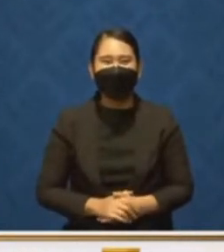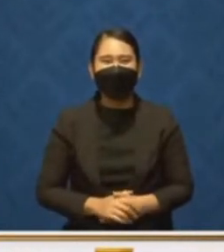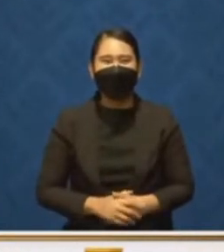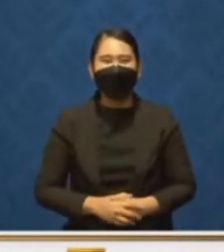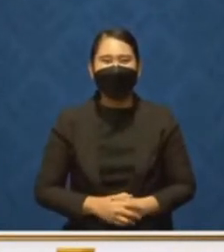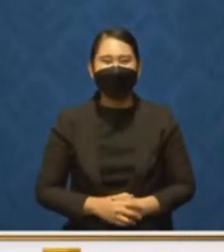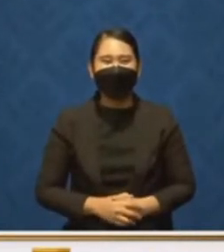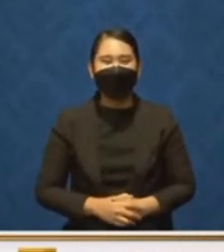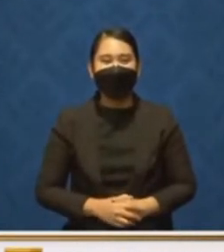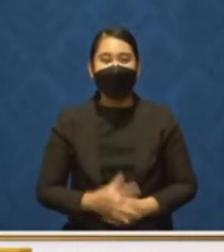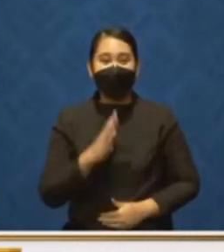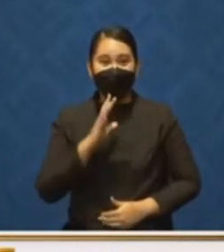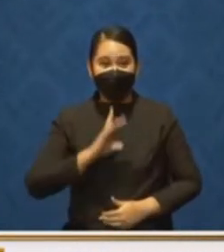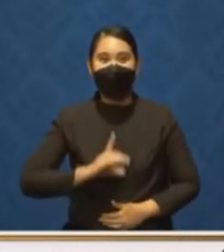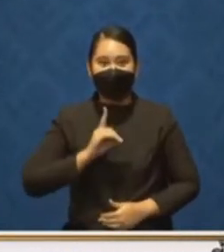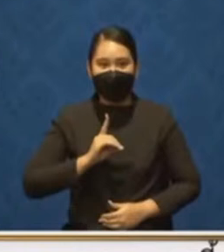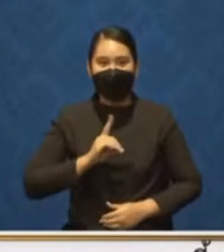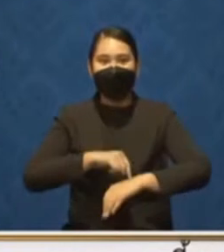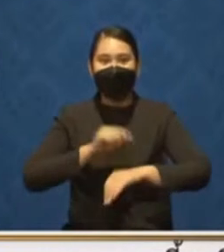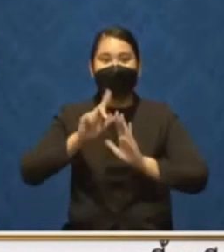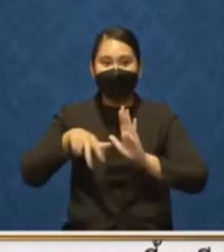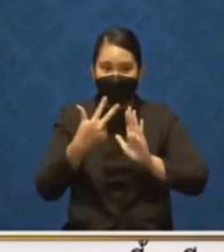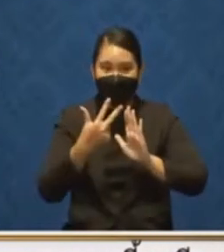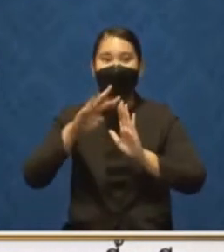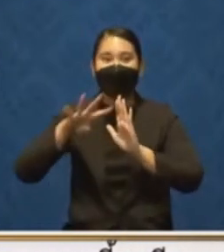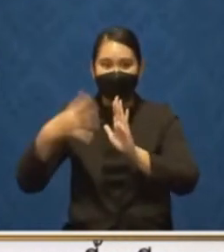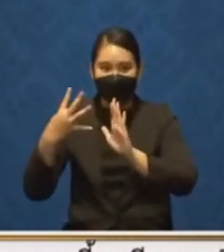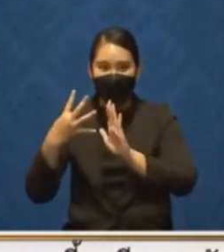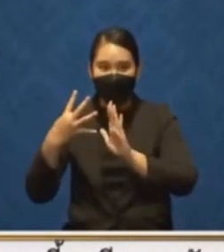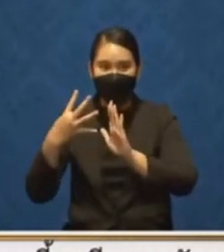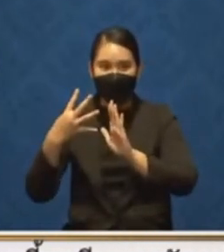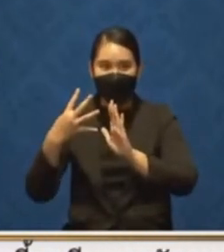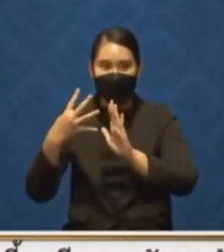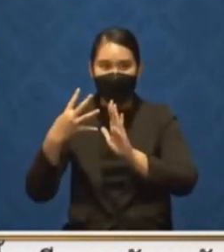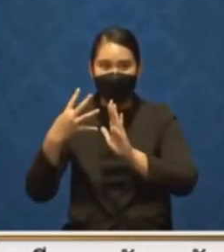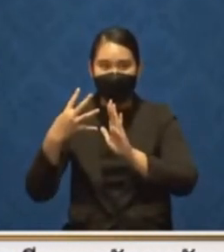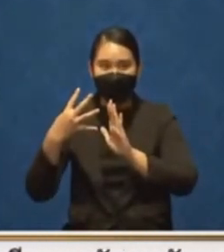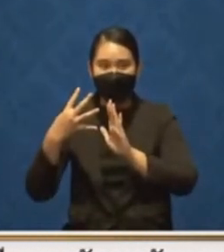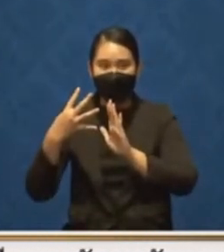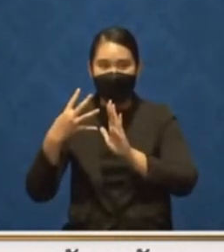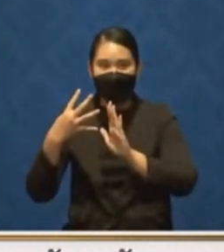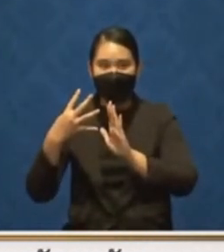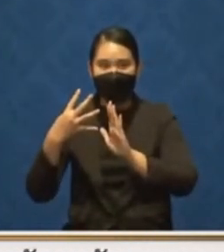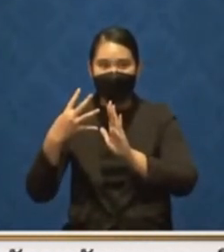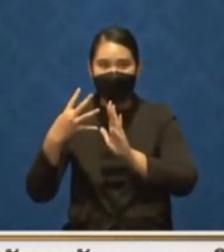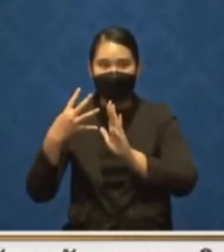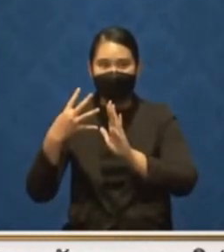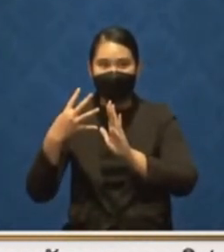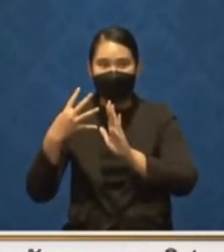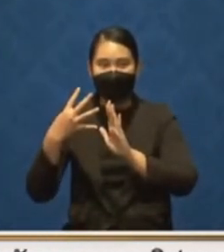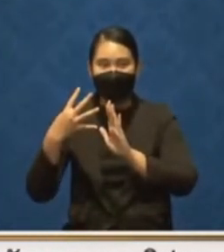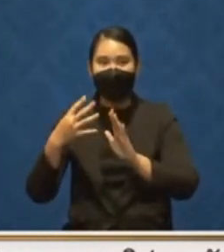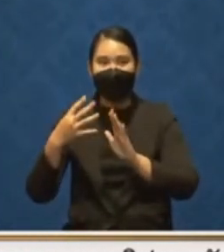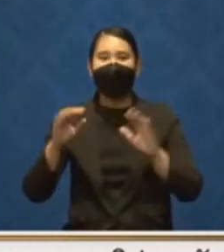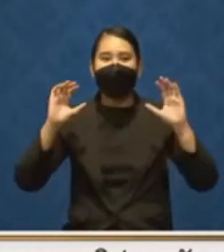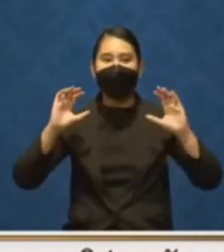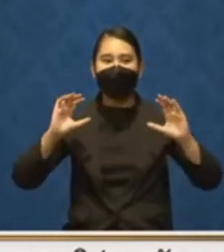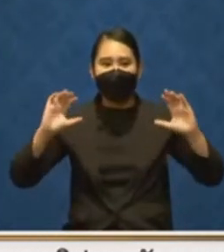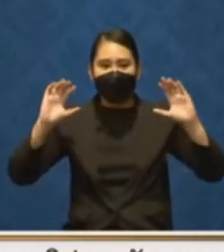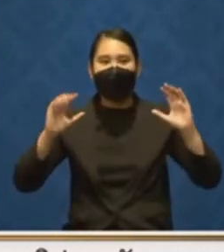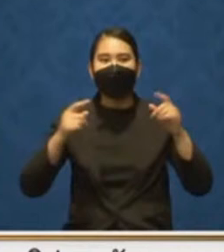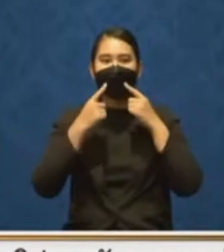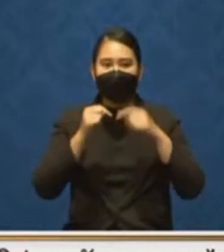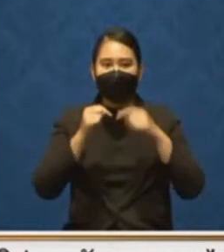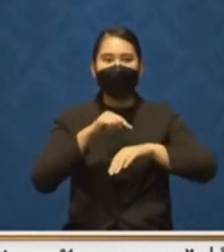คนเดียวนี่แหละครับ 3-4ชั่วโมงก็ต้องนับถอยหลังมาจาก 5ทุ่มครึ่งก็ติดตั้งรัฐบาลกูจะต่อไปถึง 19:30